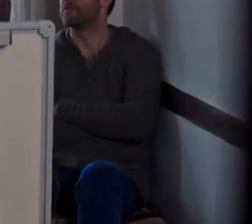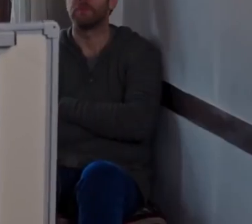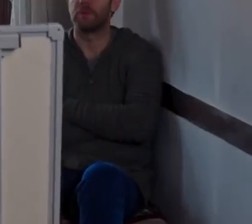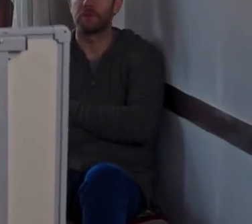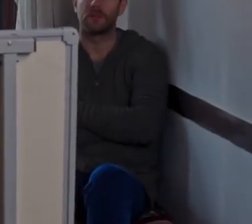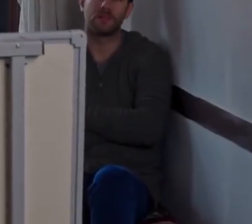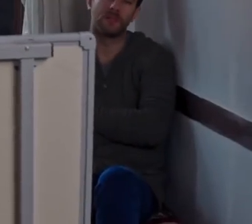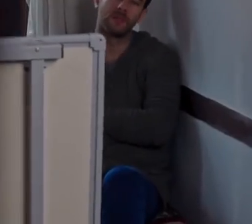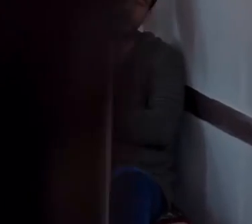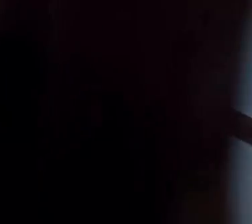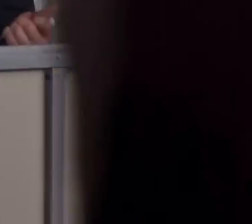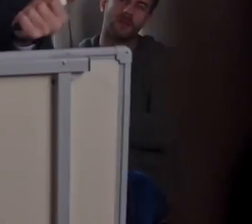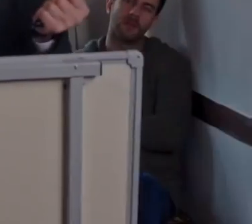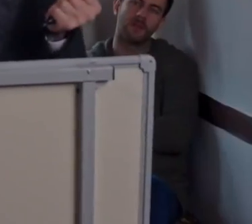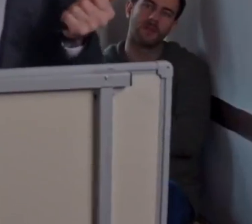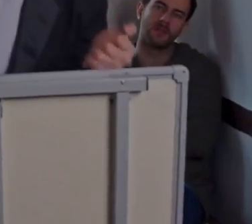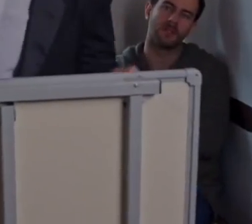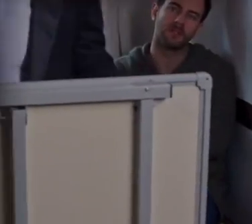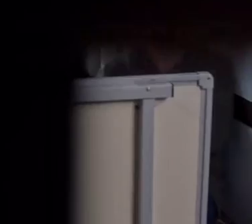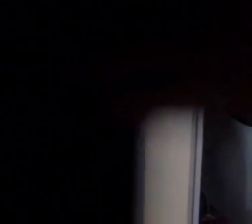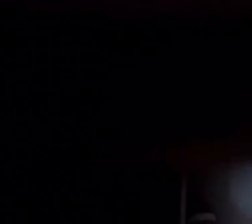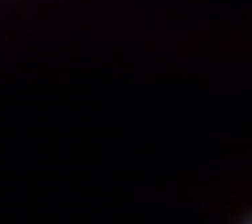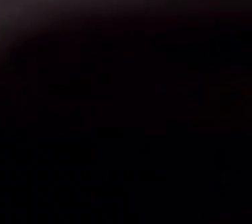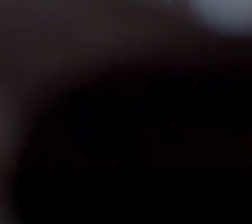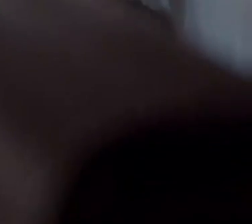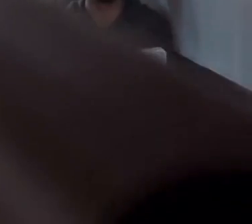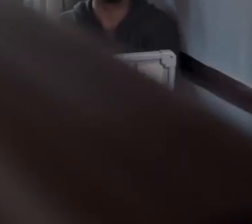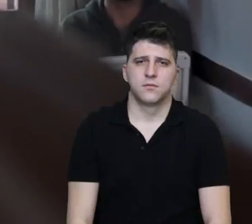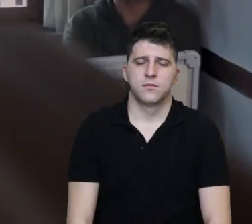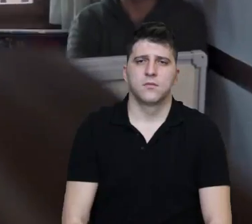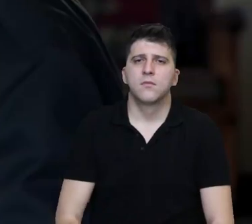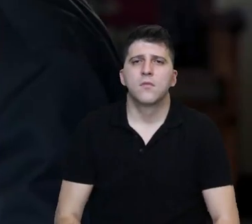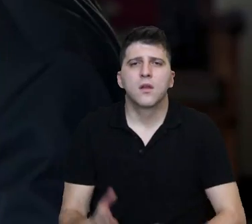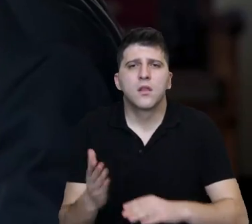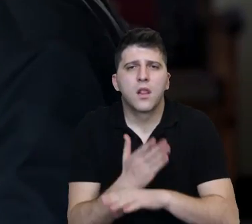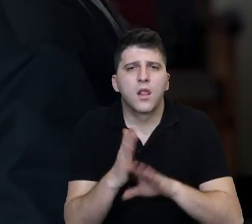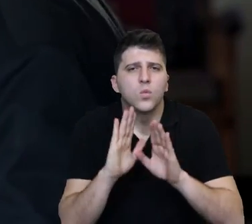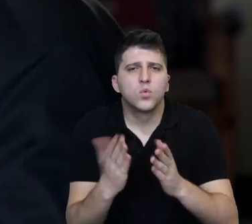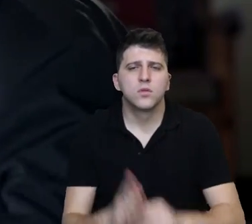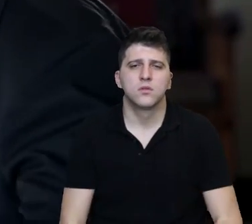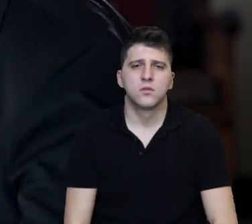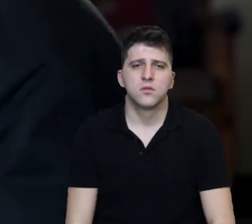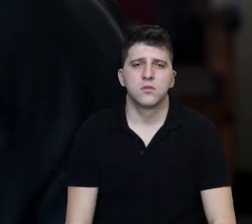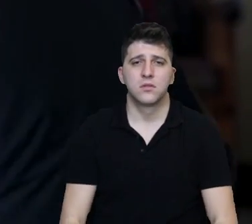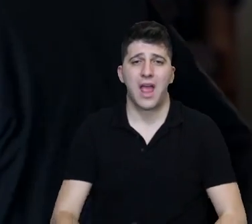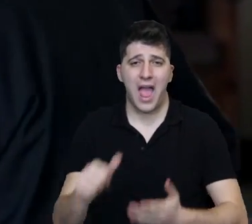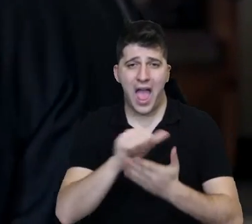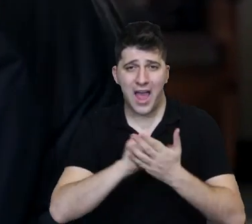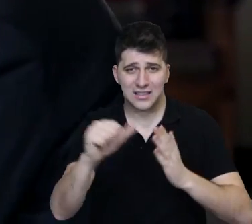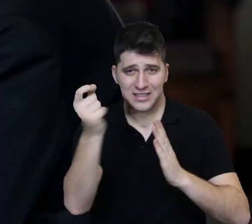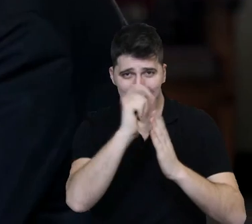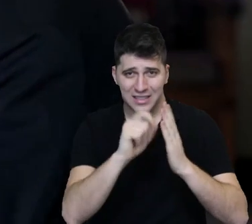tahtasına ders kızlar, konu aşk yazarken Fatih'le İsmail oturmuş izliyor. Ne oldu, niye durduk? Her şeyi yazan